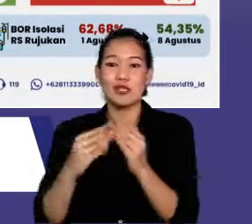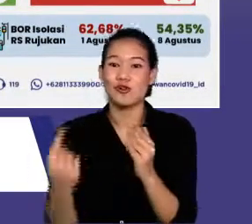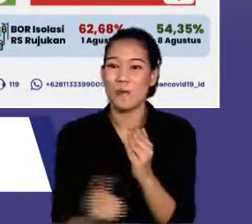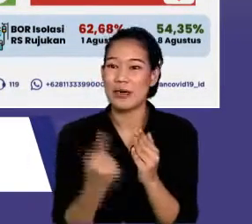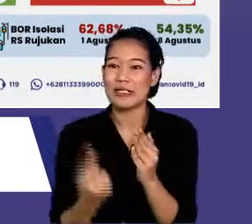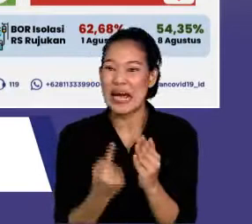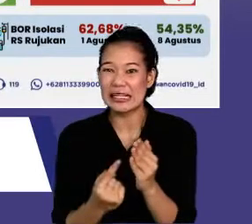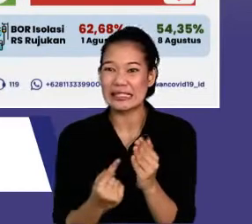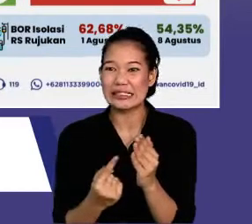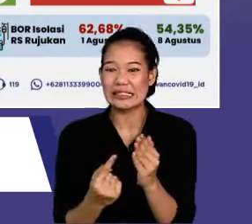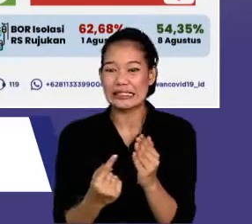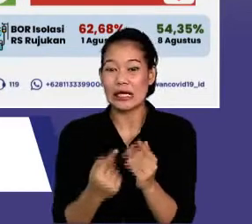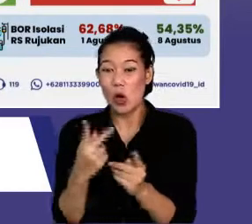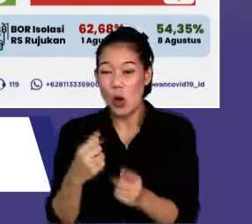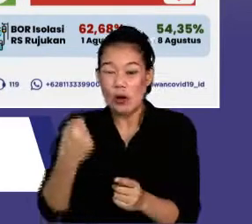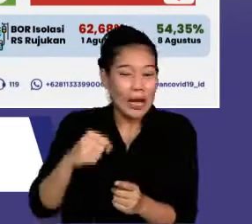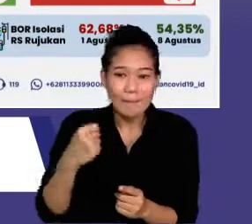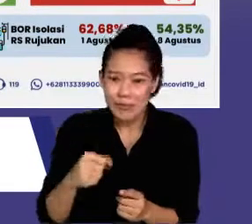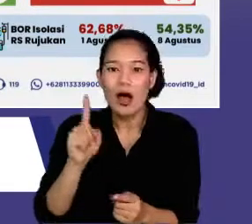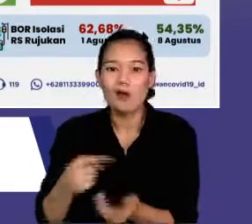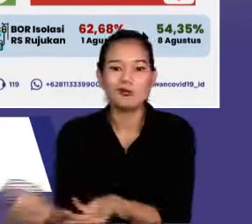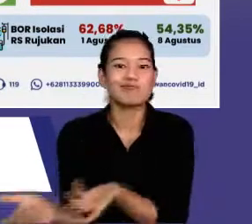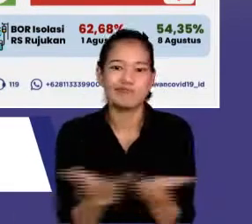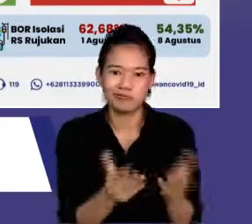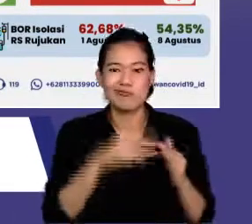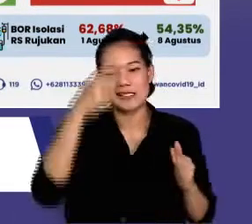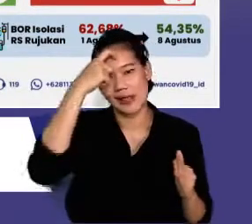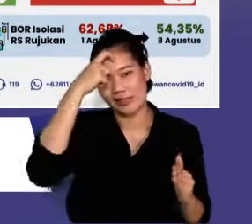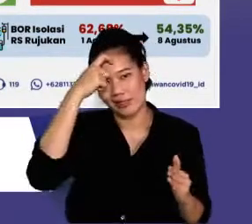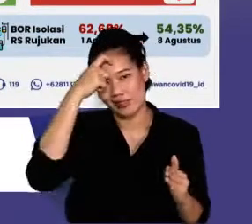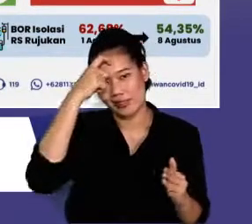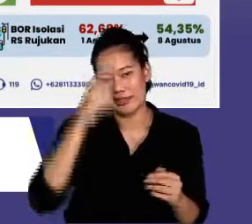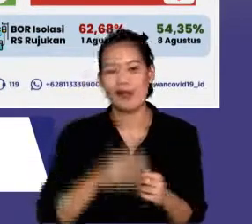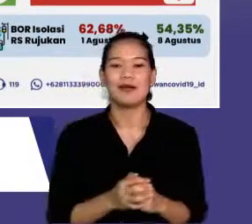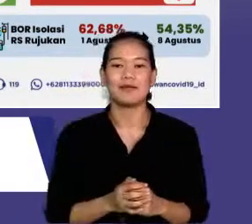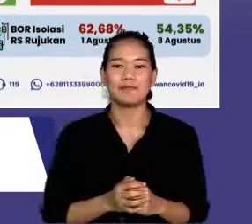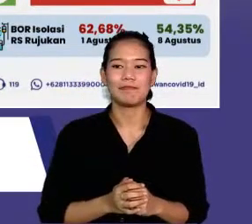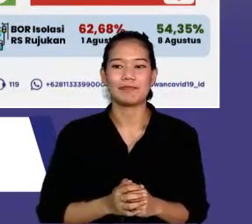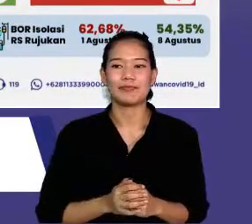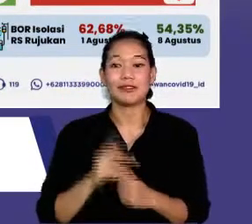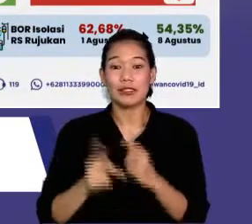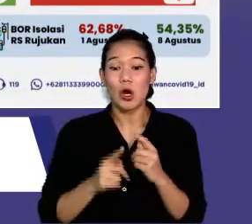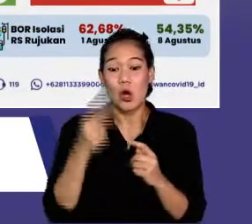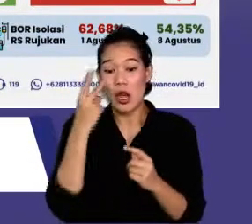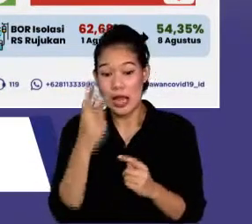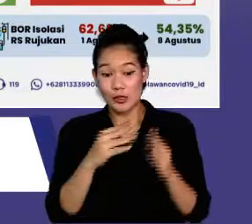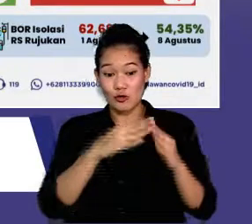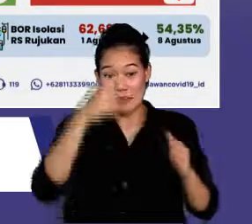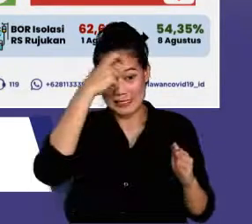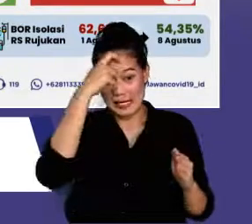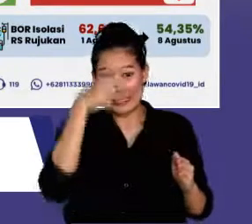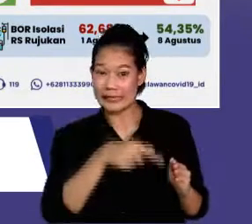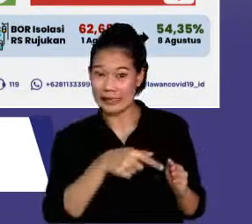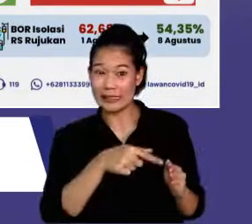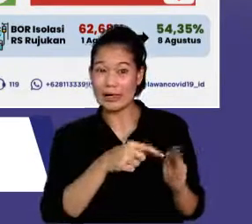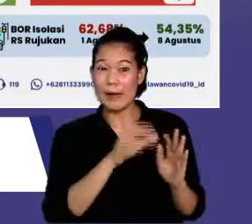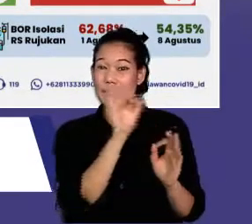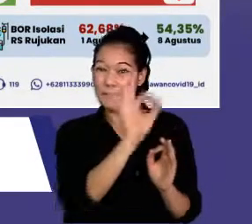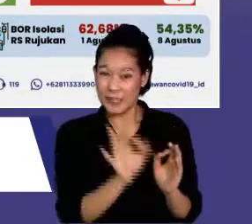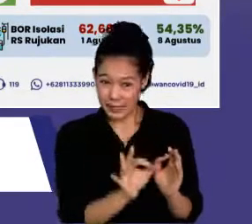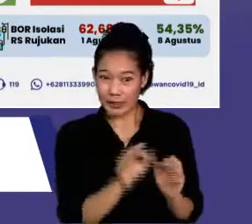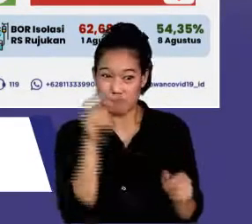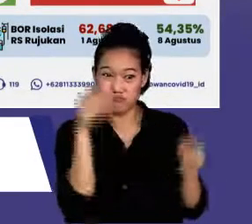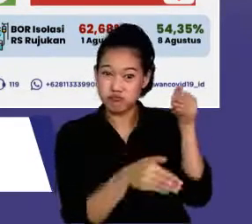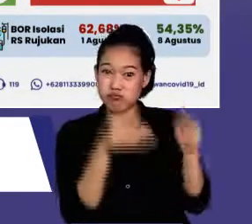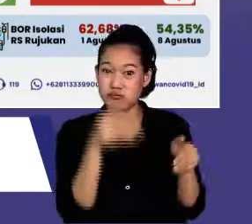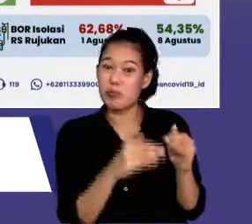Mandiri di rumah jika tidak memungkinkan sehingga kematian dapat ditekan dengan bor rumah sakit yang telah menurun